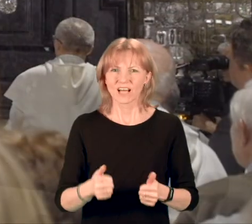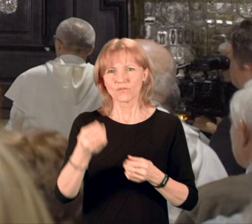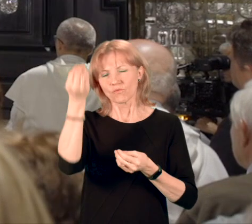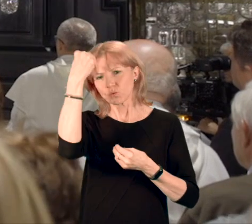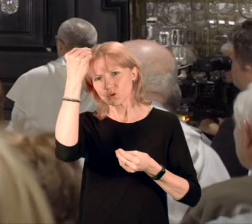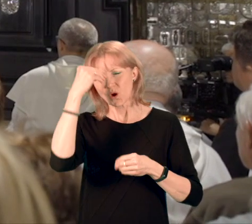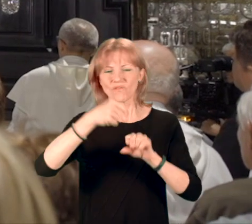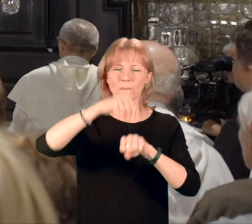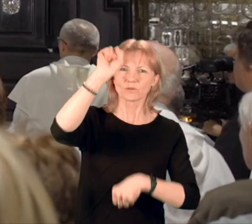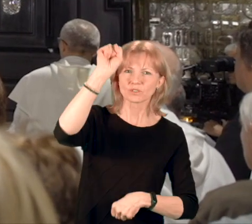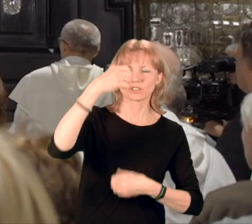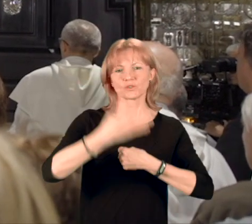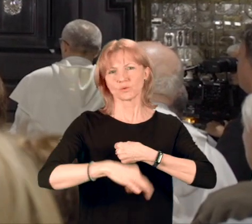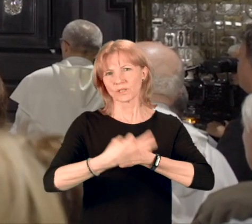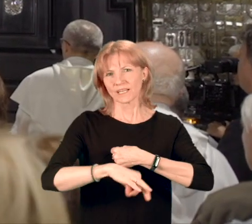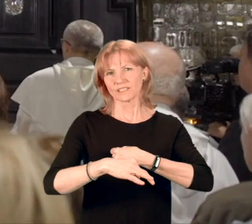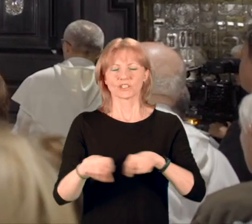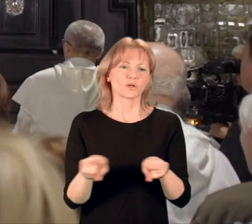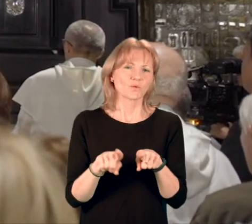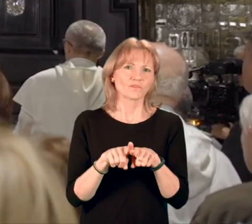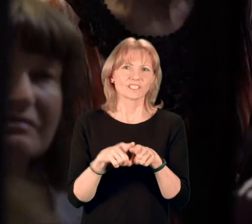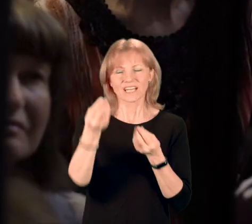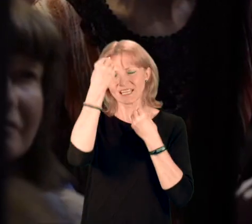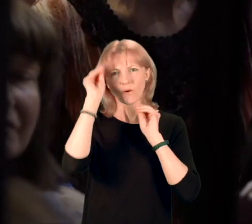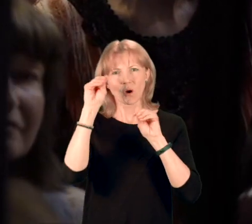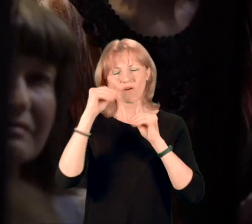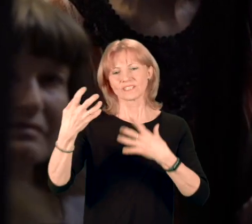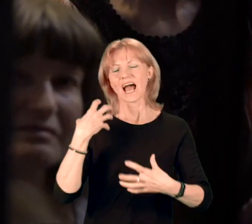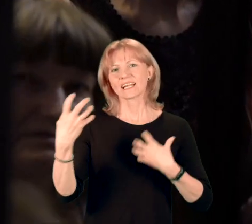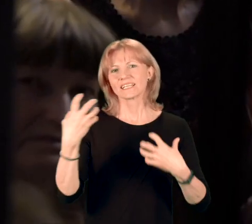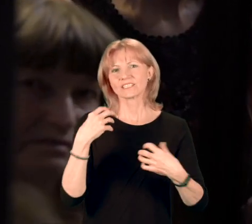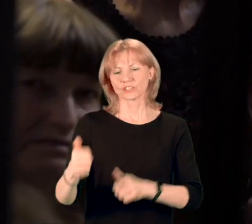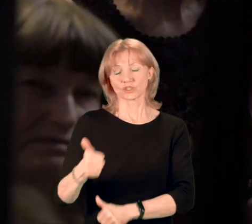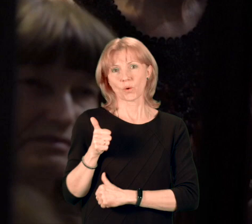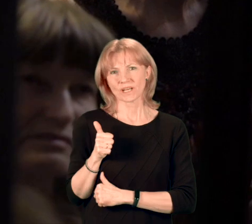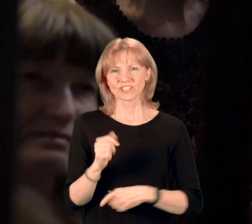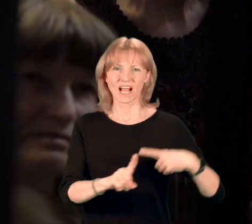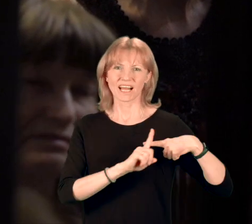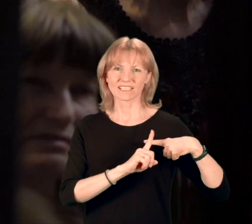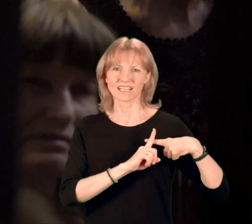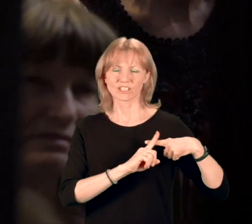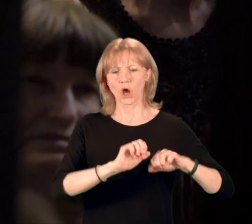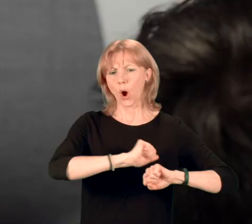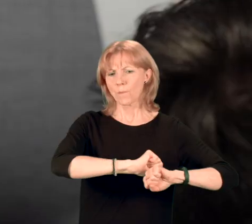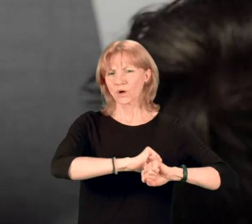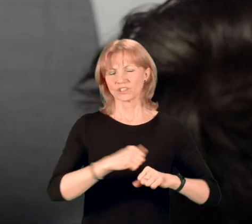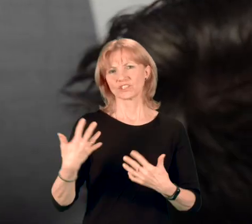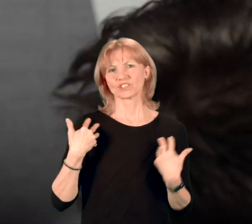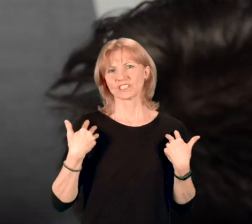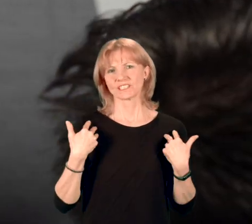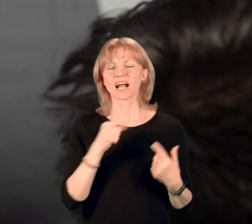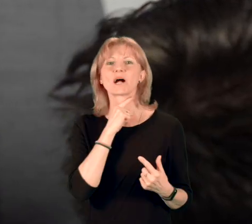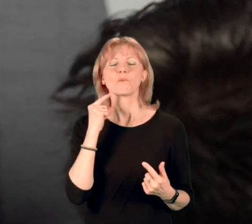uczniowie, maturzyści, studenci, a także naukowcy, artyści, żołnierze, harcerze, obrońcy życia,